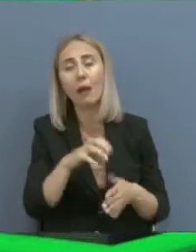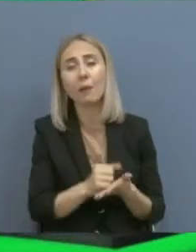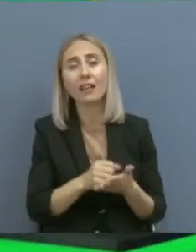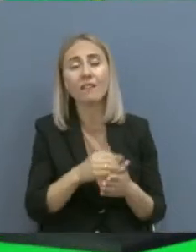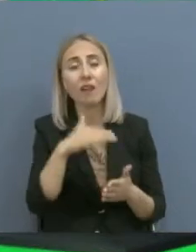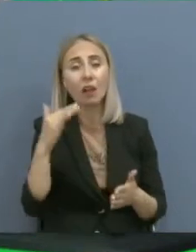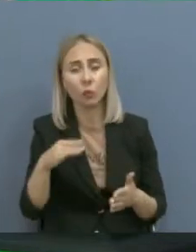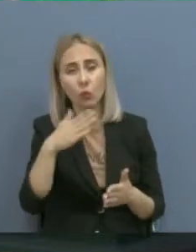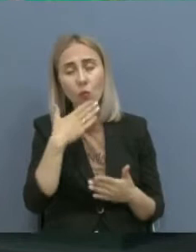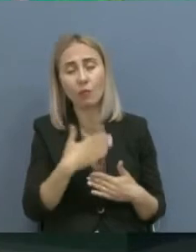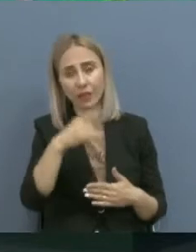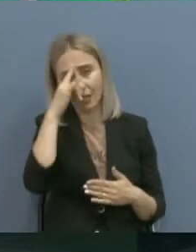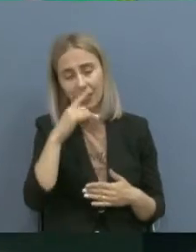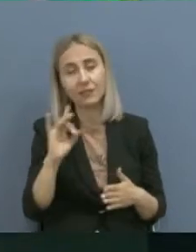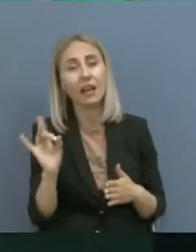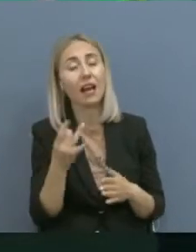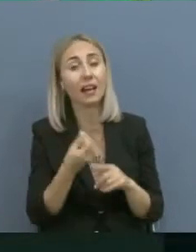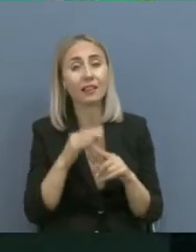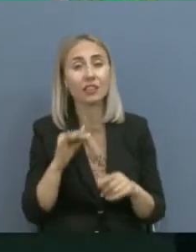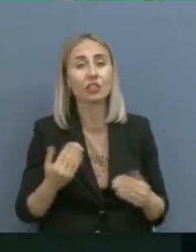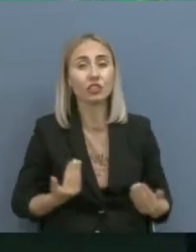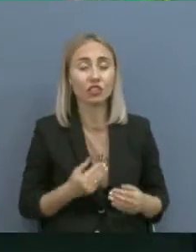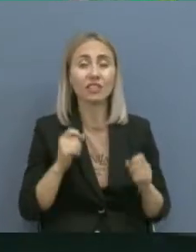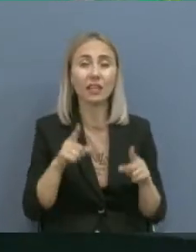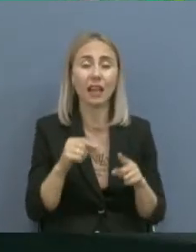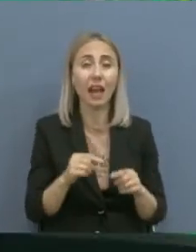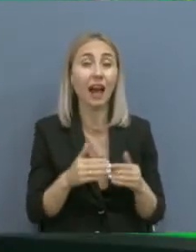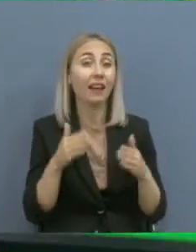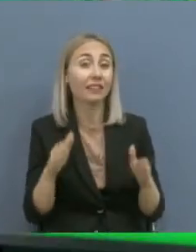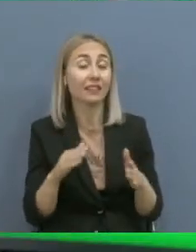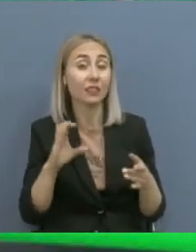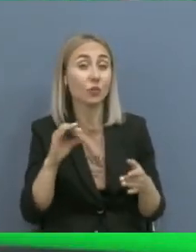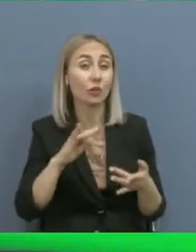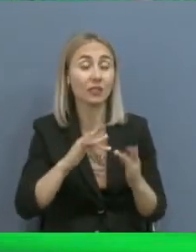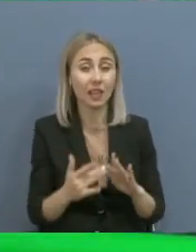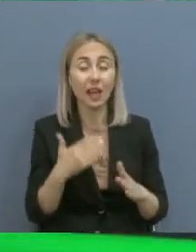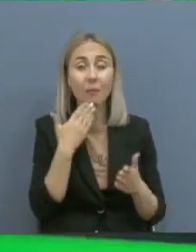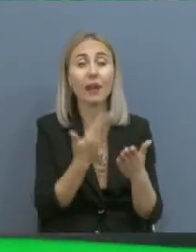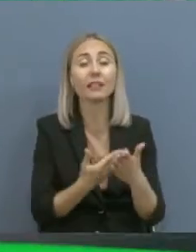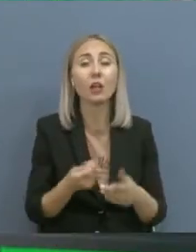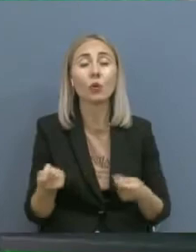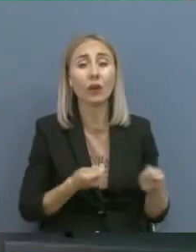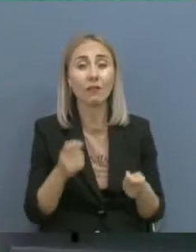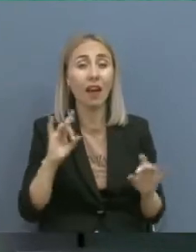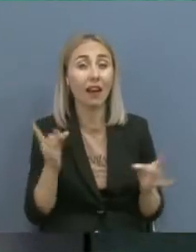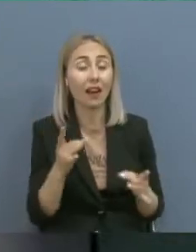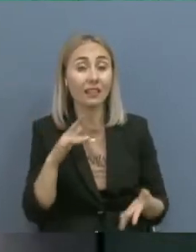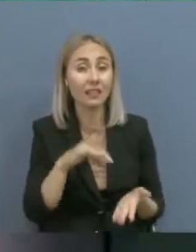өтініші жерде қалмай бірден орындалады. Қазақ әуеніне жаны ғұмар жерлесіміз Сергейге бізде хабарласып көрдік.